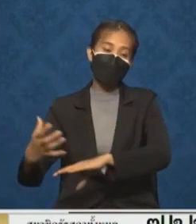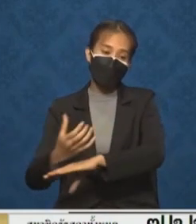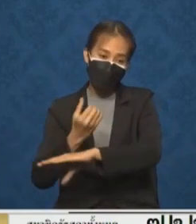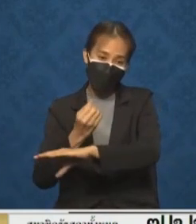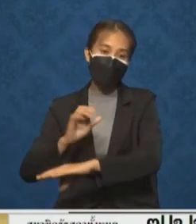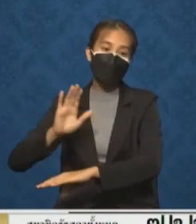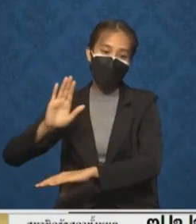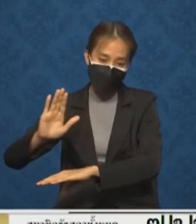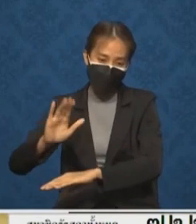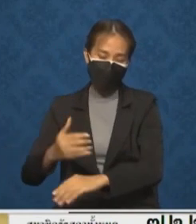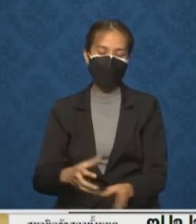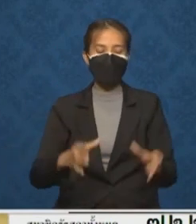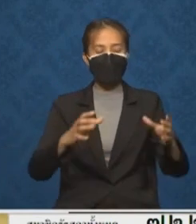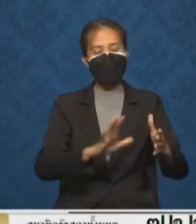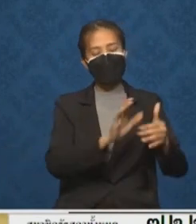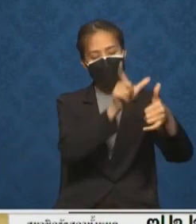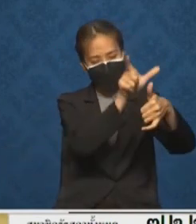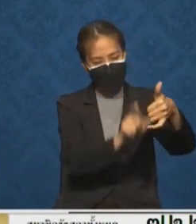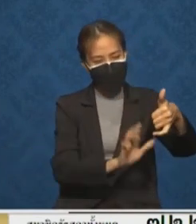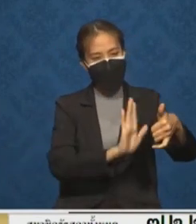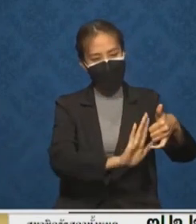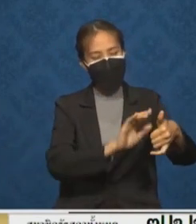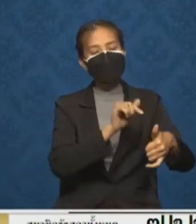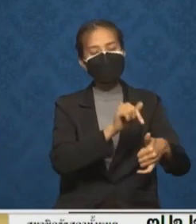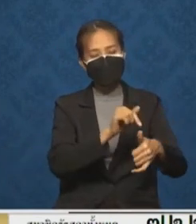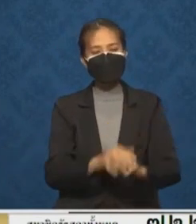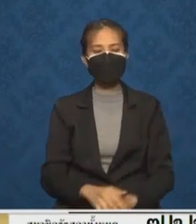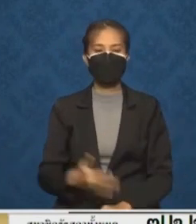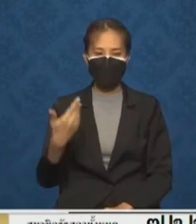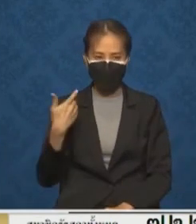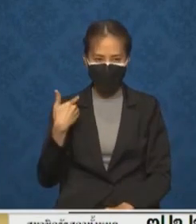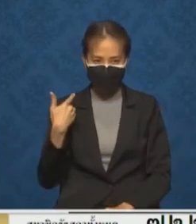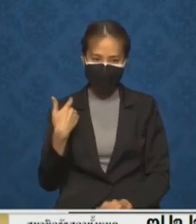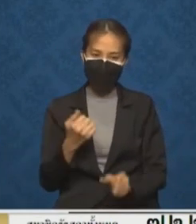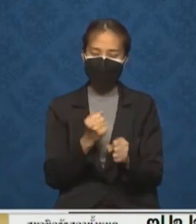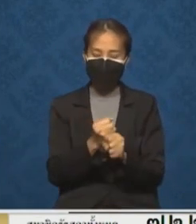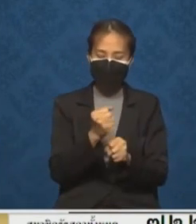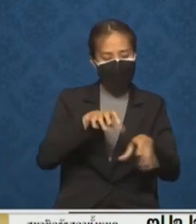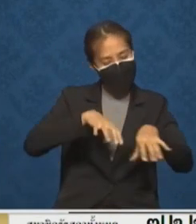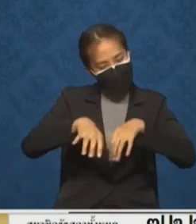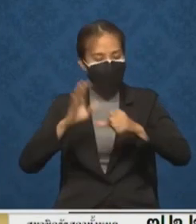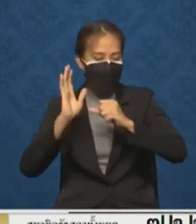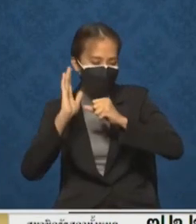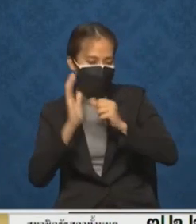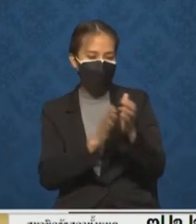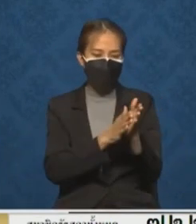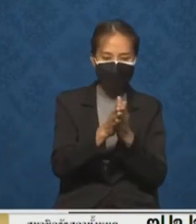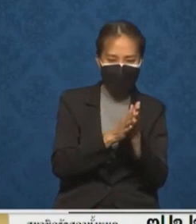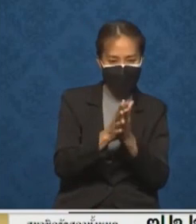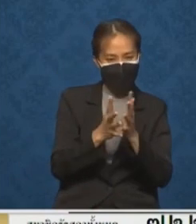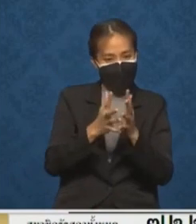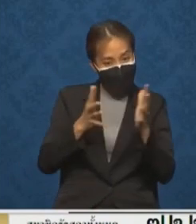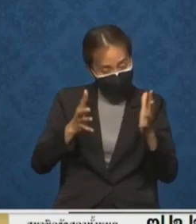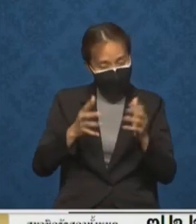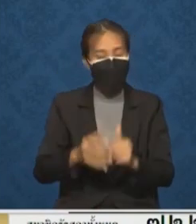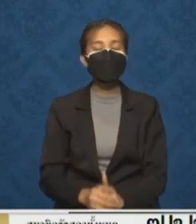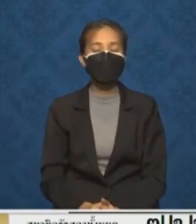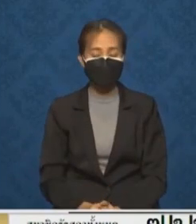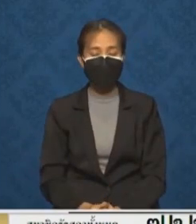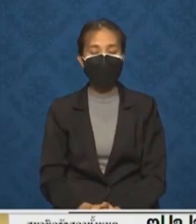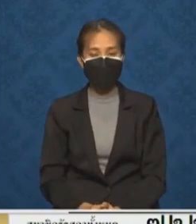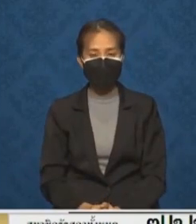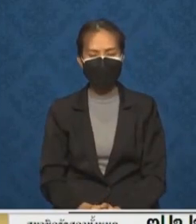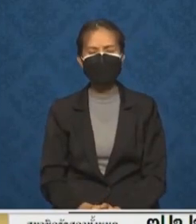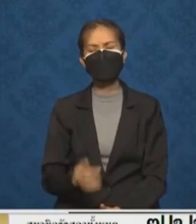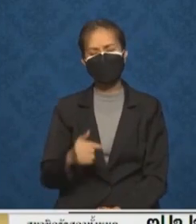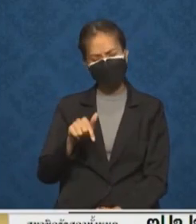ทั้งของผู้สมัครว่าเป็นไปอย่างคึกคักมากมายเป็นพิเศษผมคิด